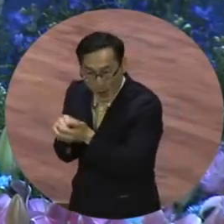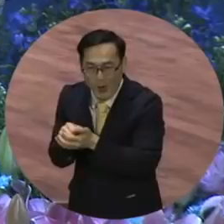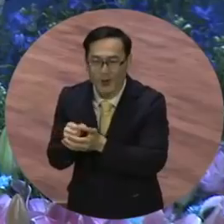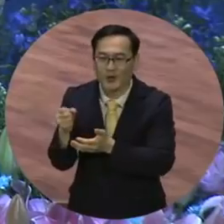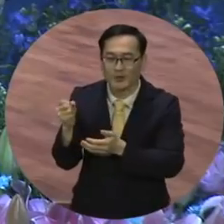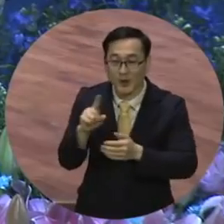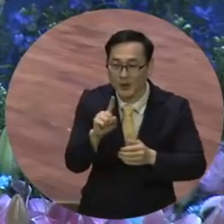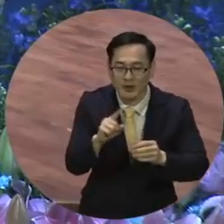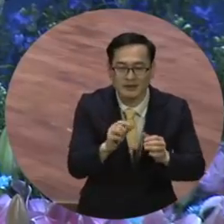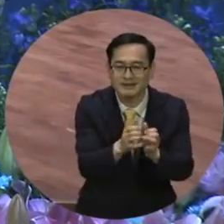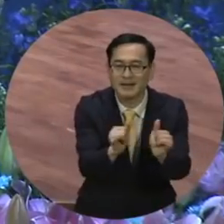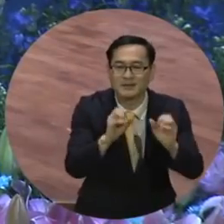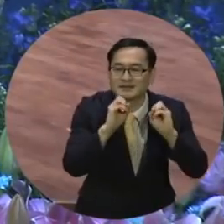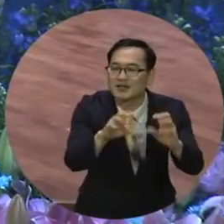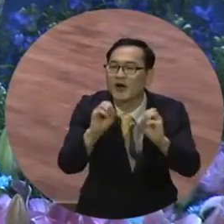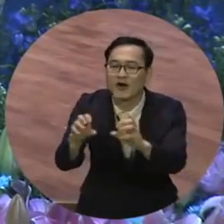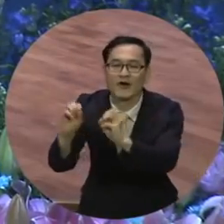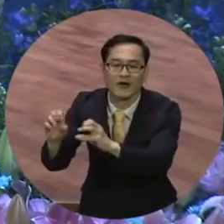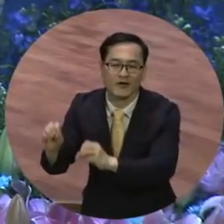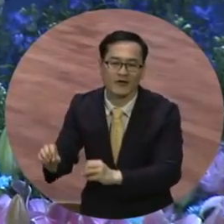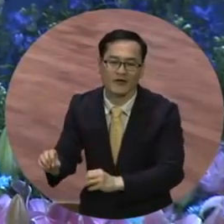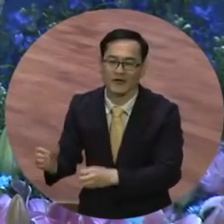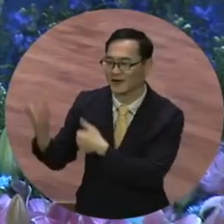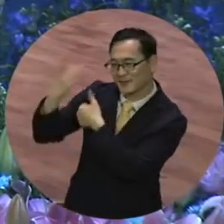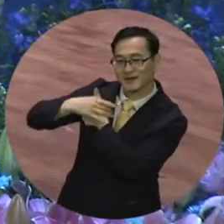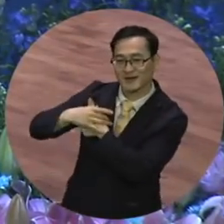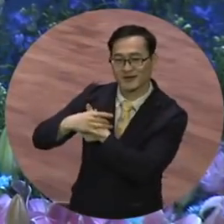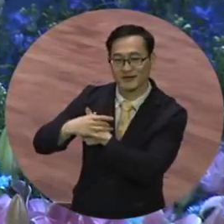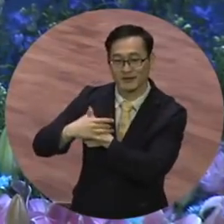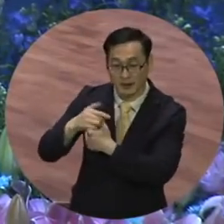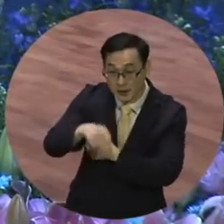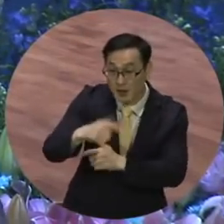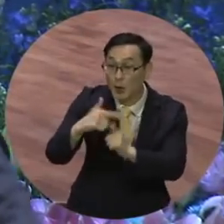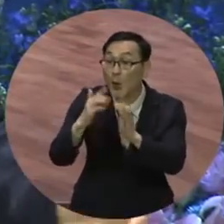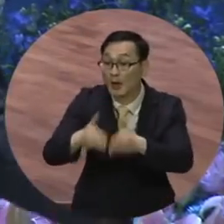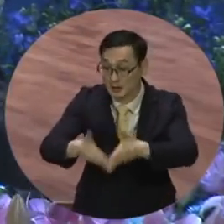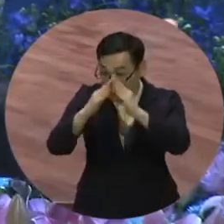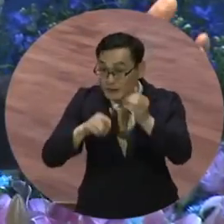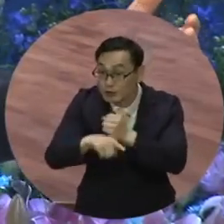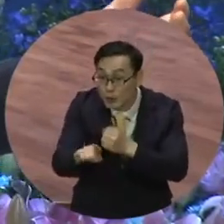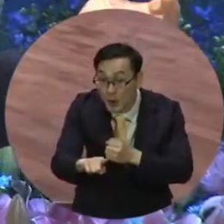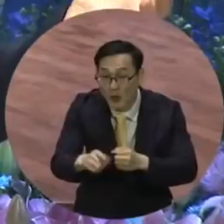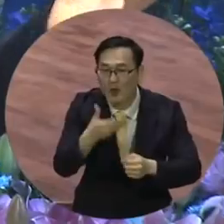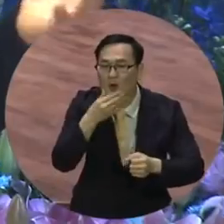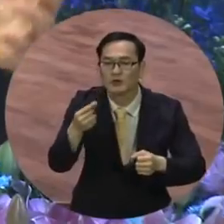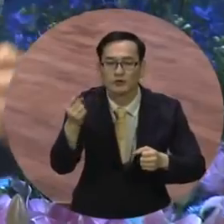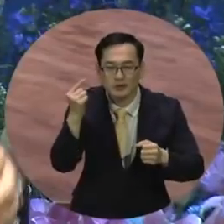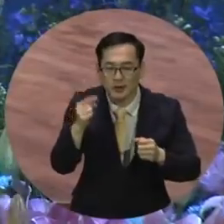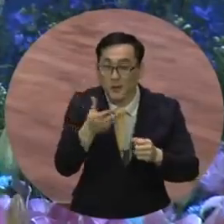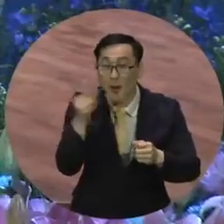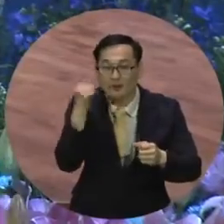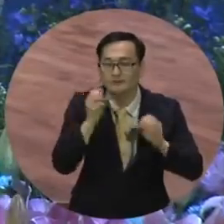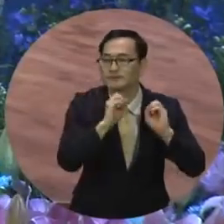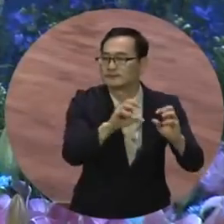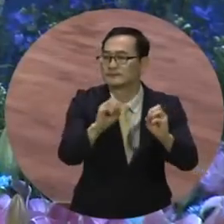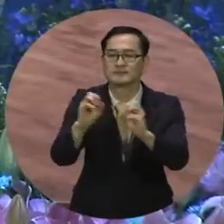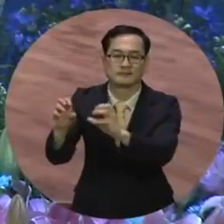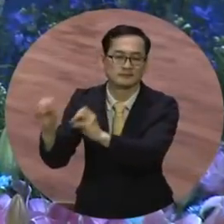주느냐. 교회를 주세요. 교회. 교회가 그런 곳. 구원받은 성도들이 모인 곳이 교회예요.